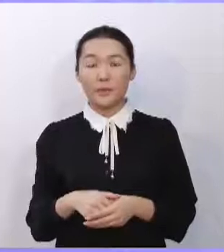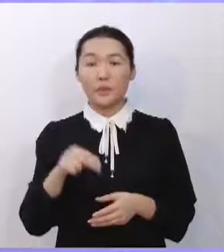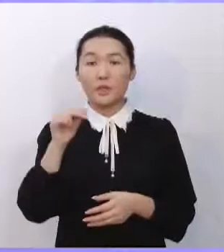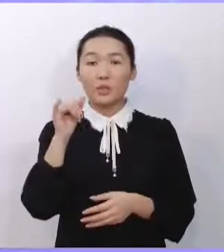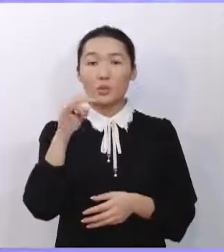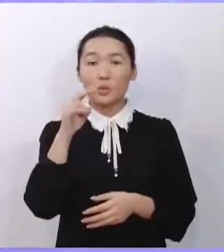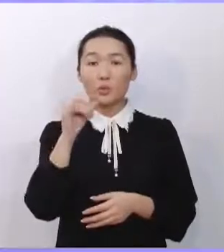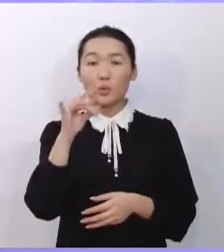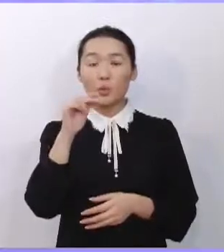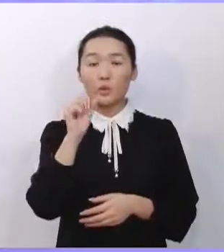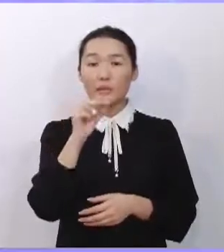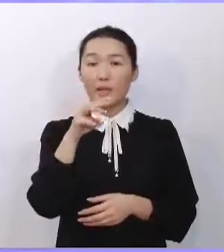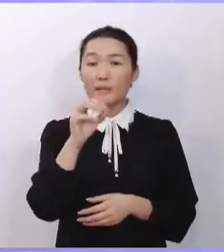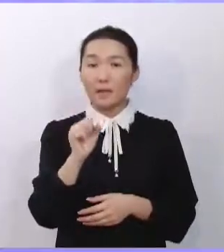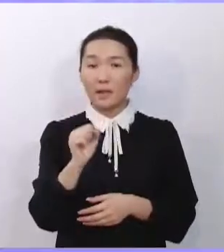Чуңкурчакта,